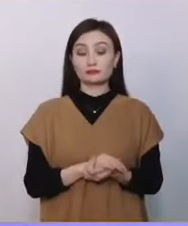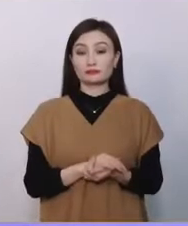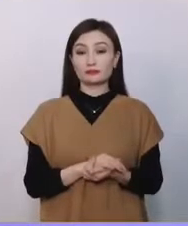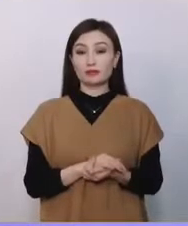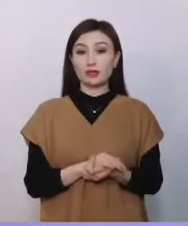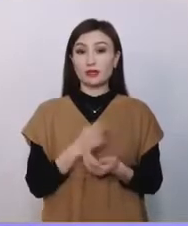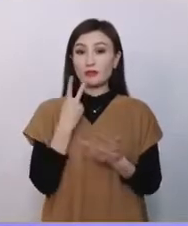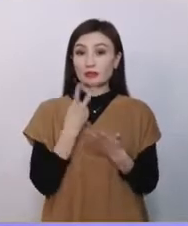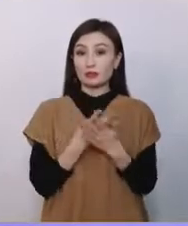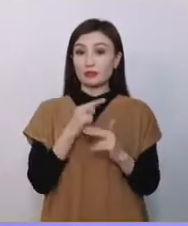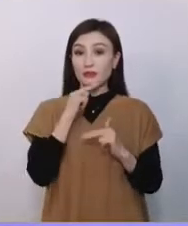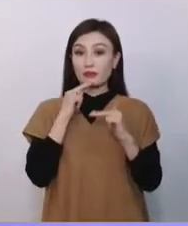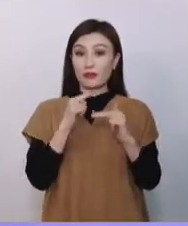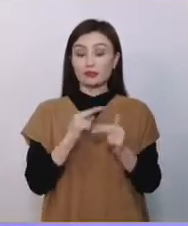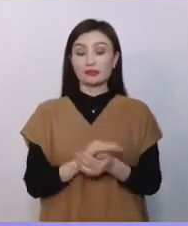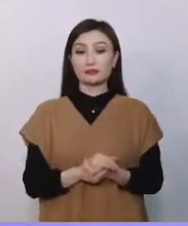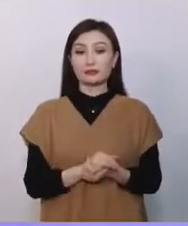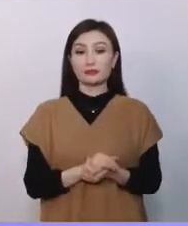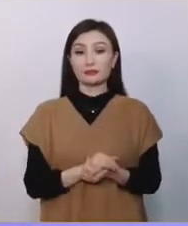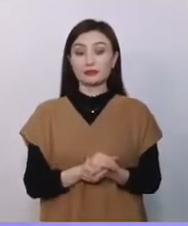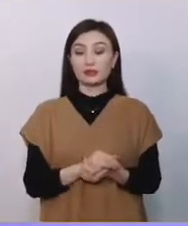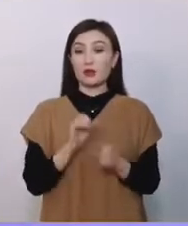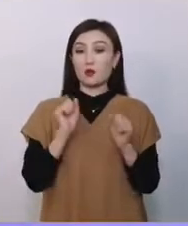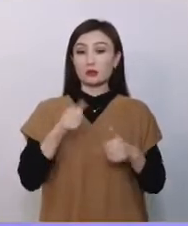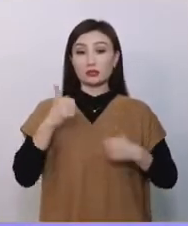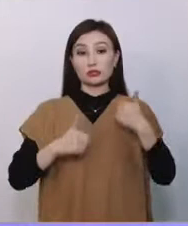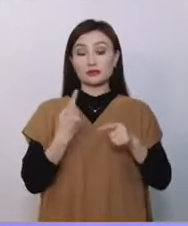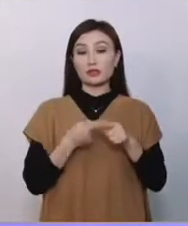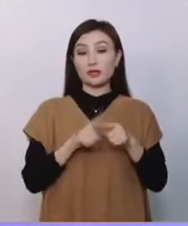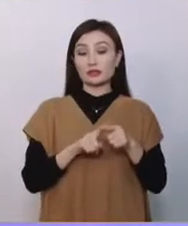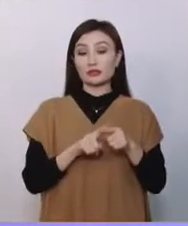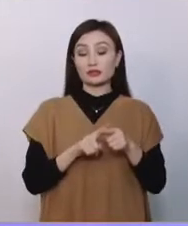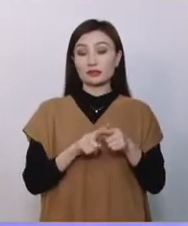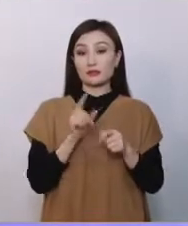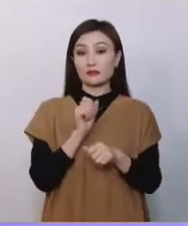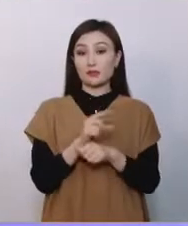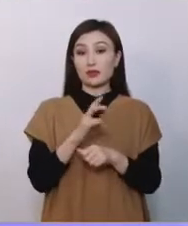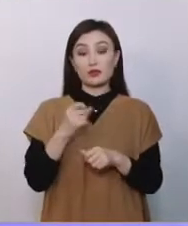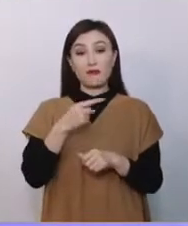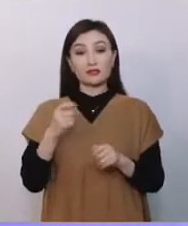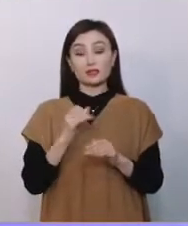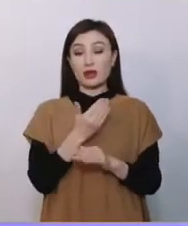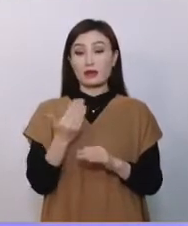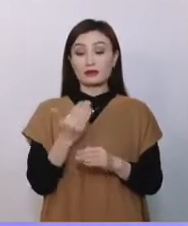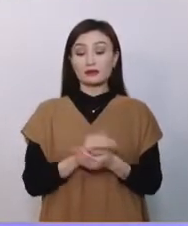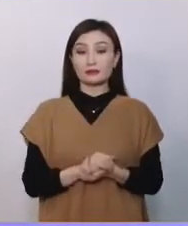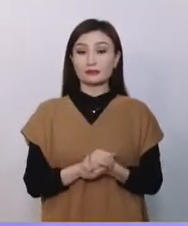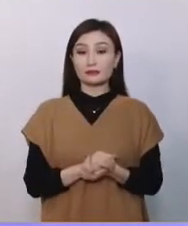рассмотрите внимательно выражение можно ли сравнить данные выражения не вычисляя их